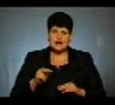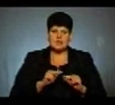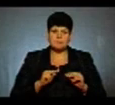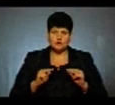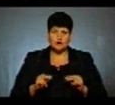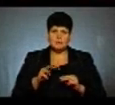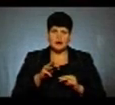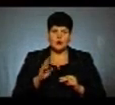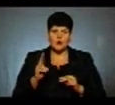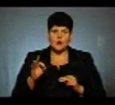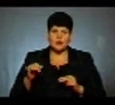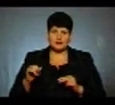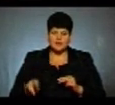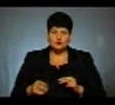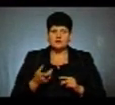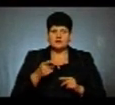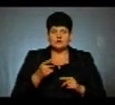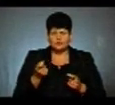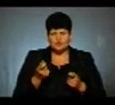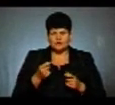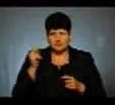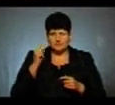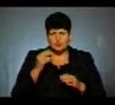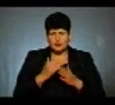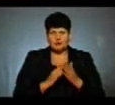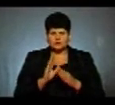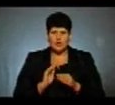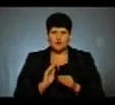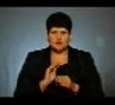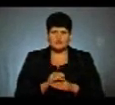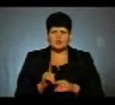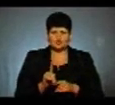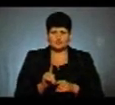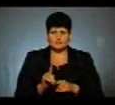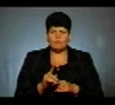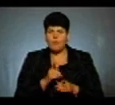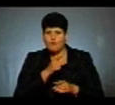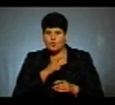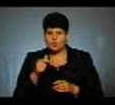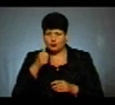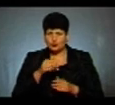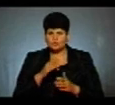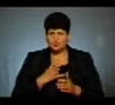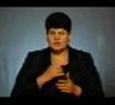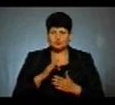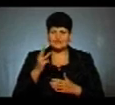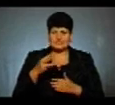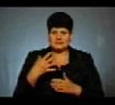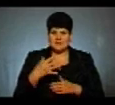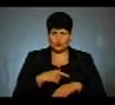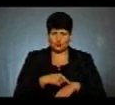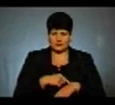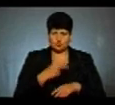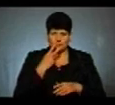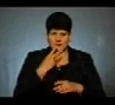Марія Коляденко, де ще до навчальної програми, каже, буде додавати. Протягом року у нас буде 35 годин. Тобто, якщо ми дивимося